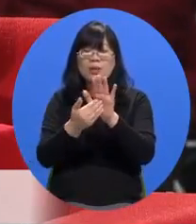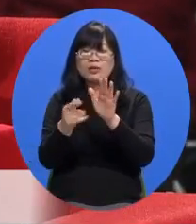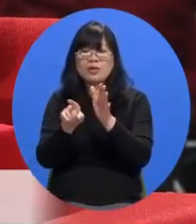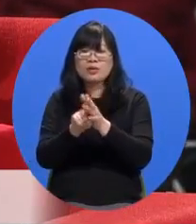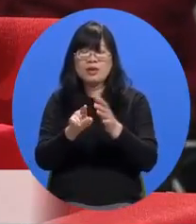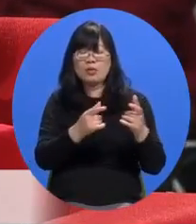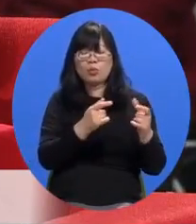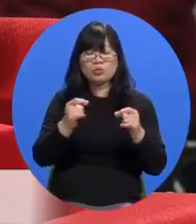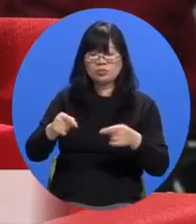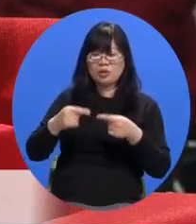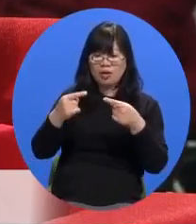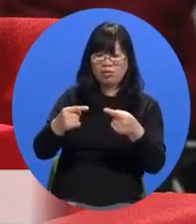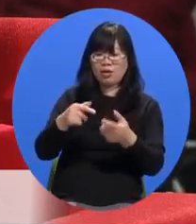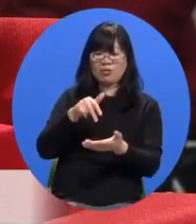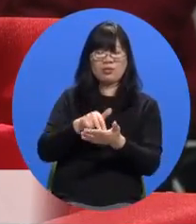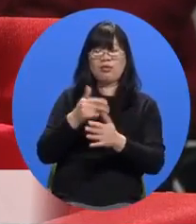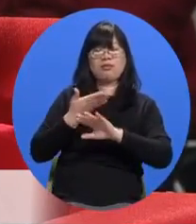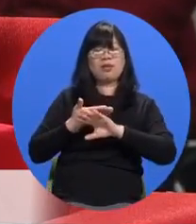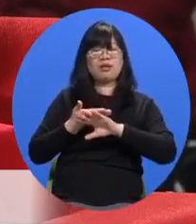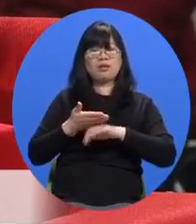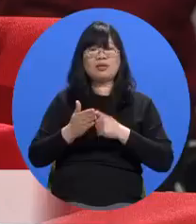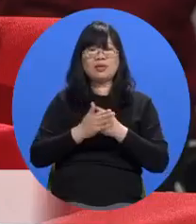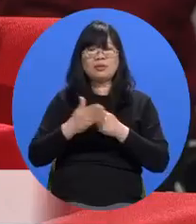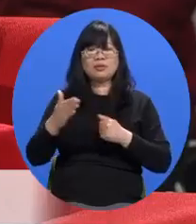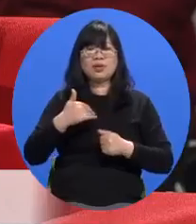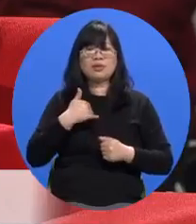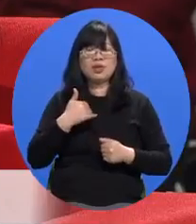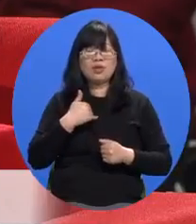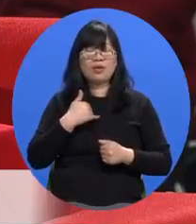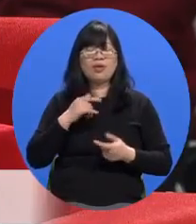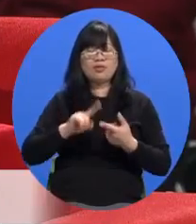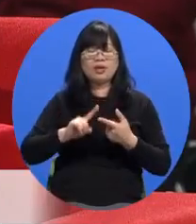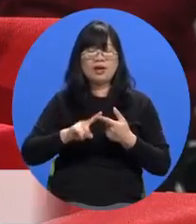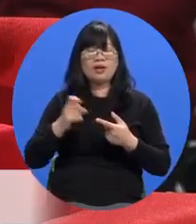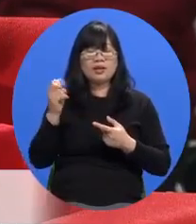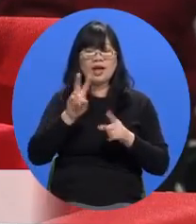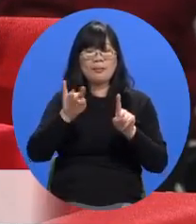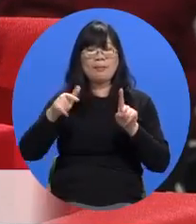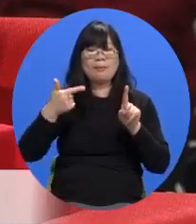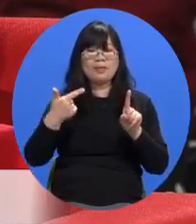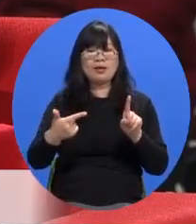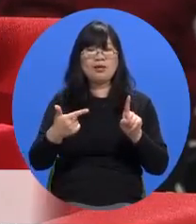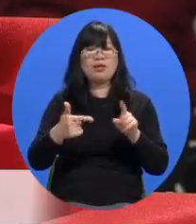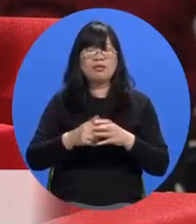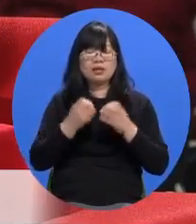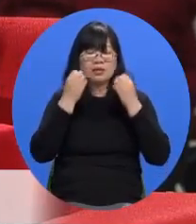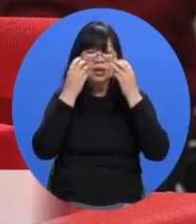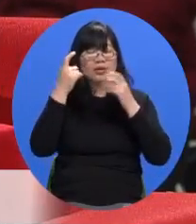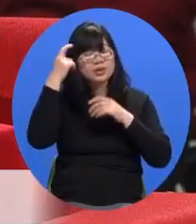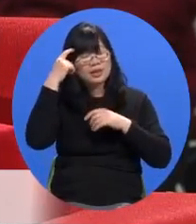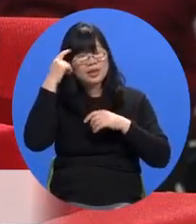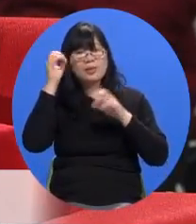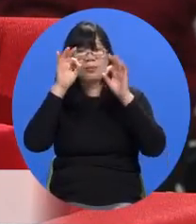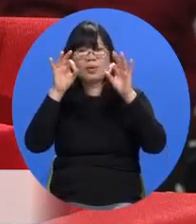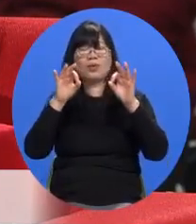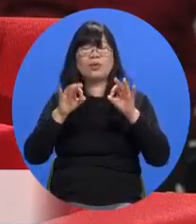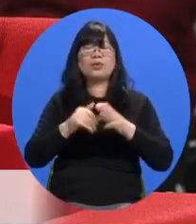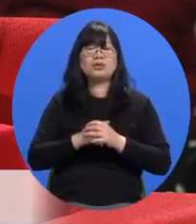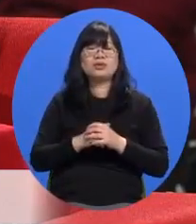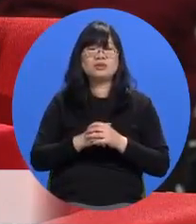모두가 참여해야 한다는 의미는 아닌 것 같거든요. 그래서 네네. 저는 그런 것 자체를 다시 한번 좀 새롭게 생각해야 되는